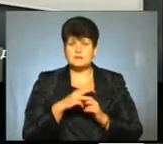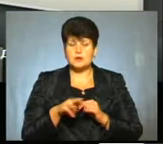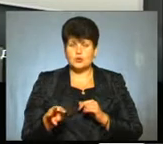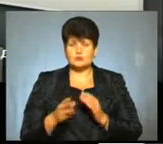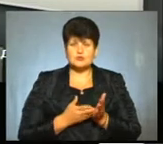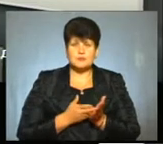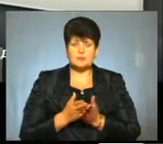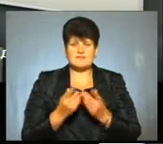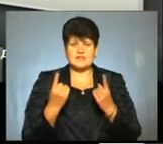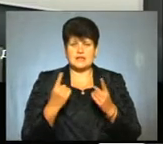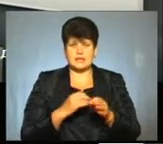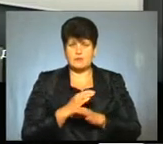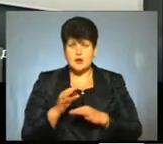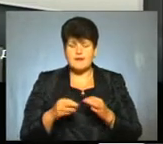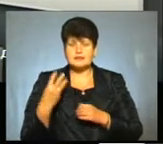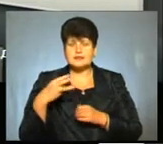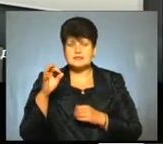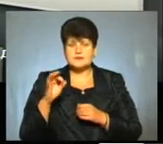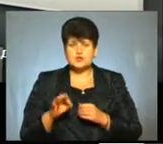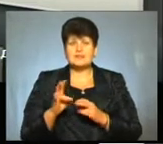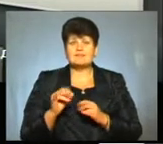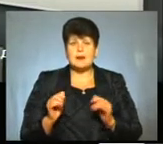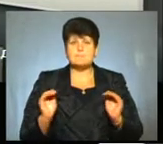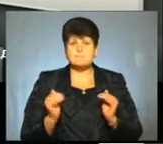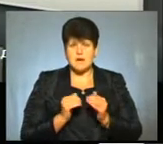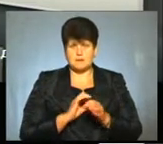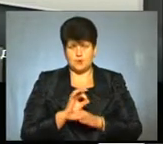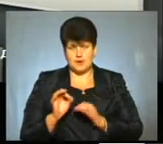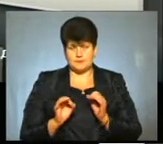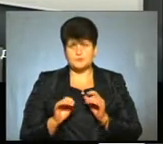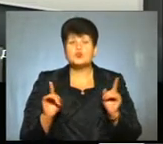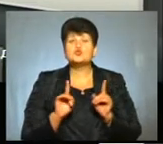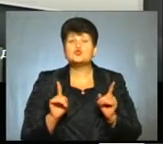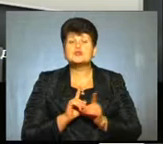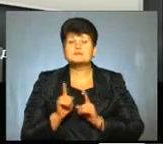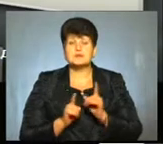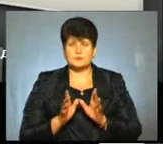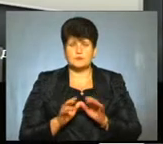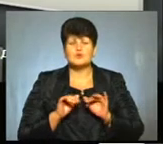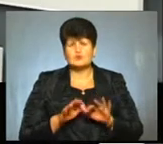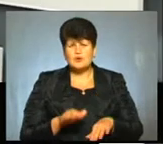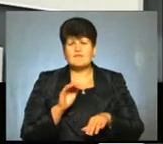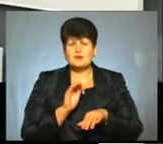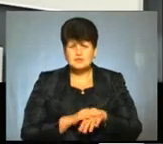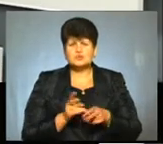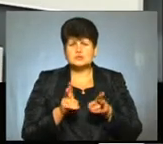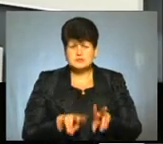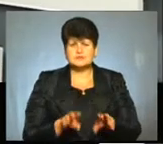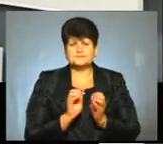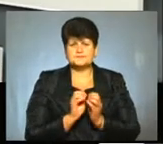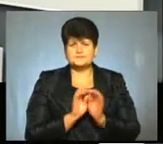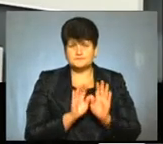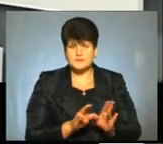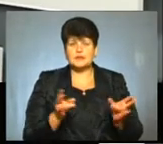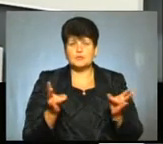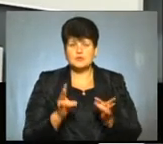будуть спрямовані на великі проекти, а 30% на малі проекти. А що змінилося? Процедура фактично подачі залишилася та